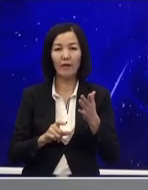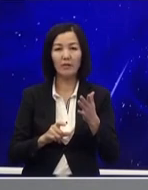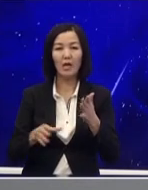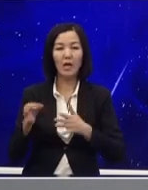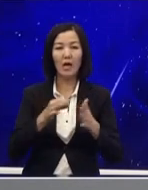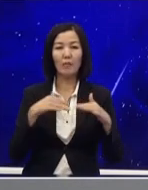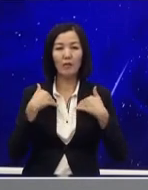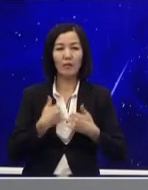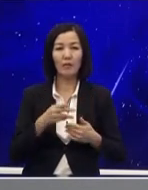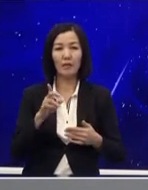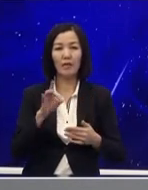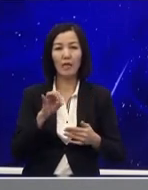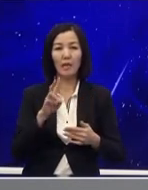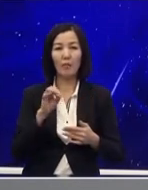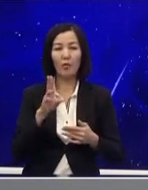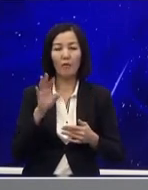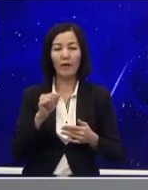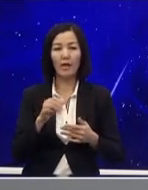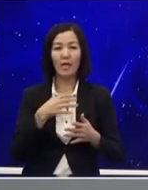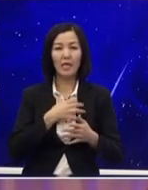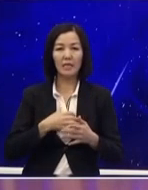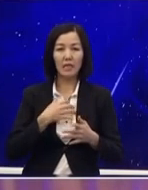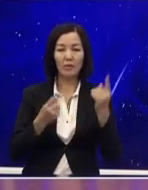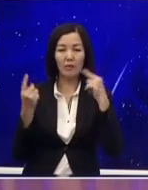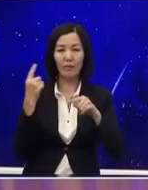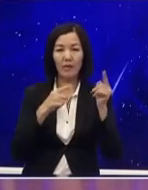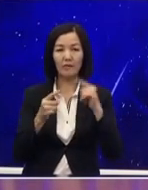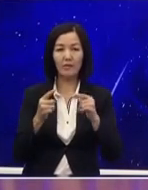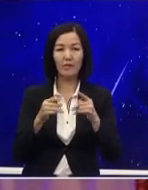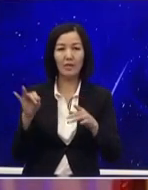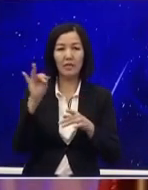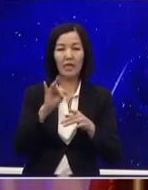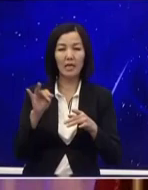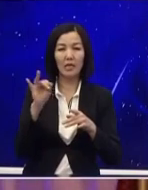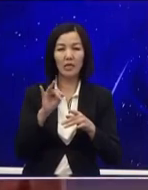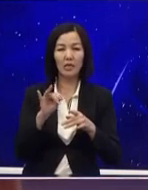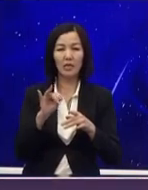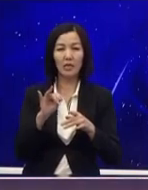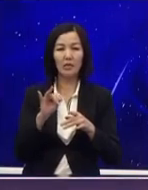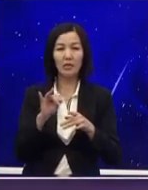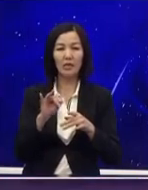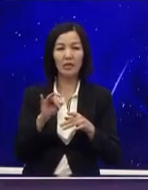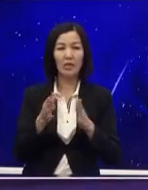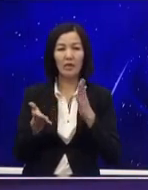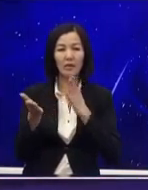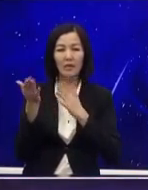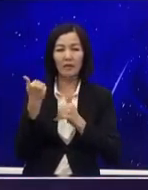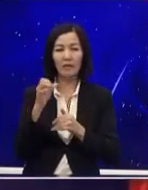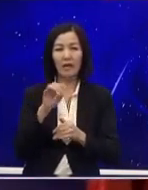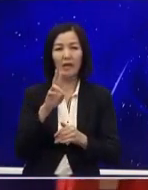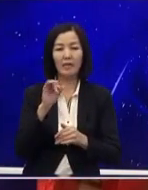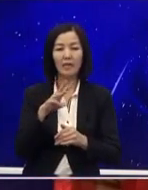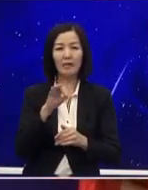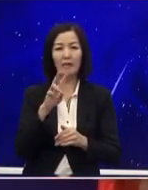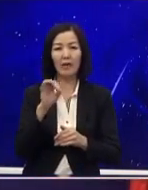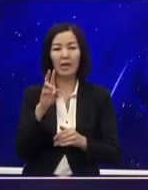областного театра имени Бекенримовой. Значимое произведение, основанное на исторических фактах из жизни древнегреческого полководца Александра